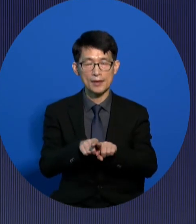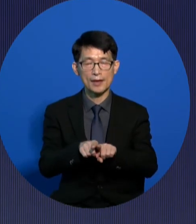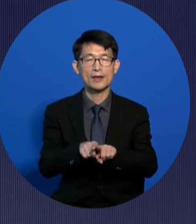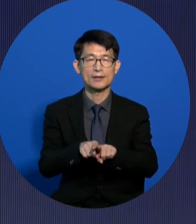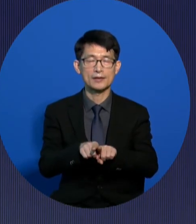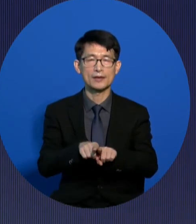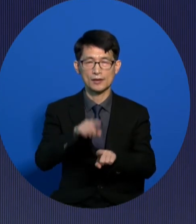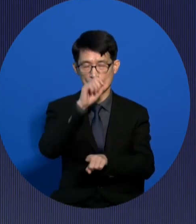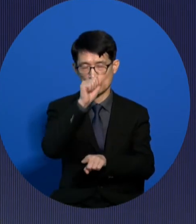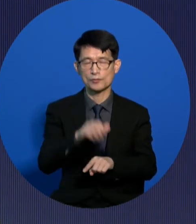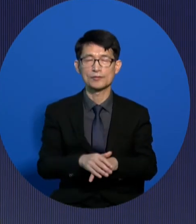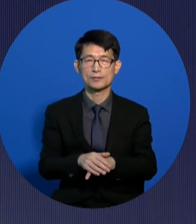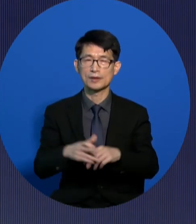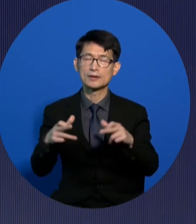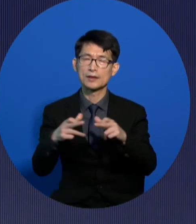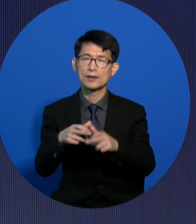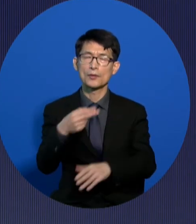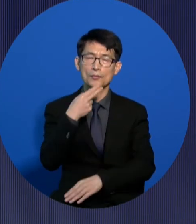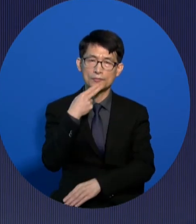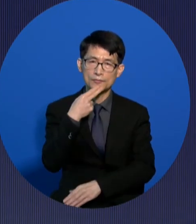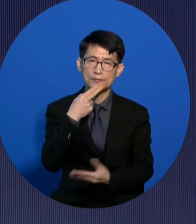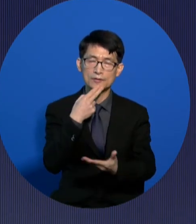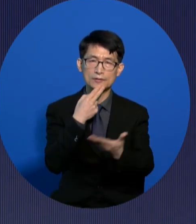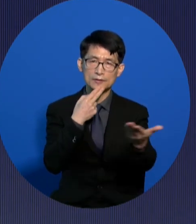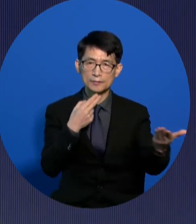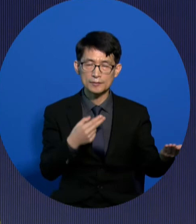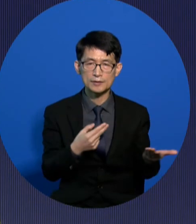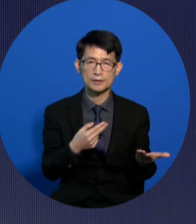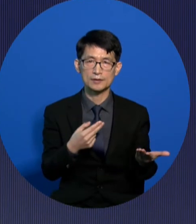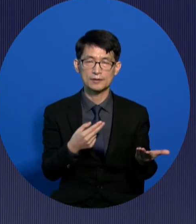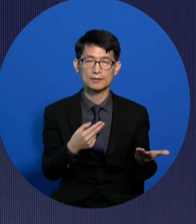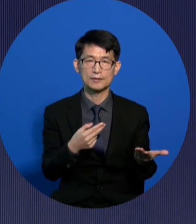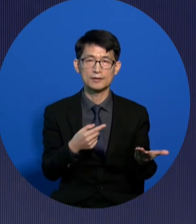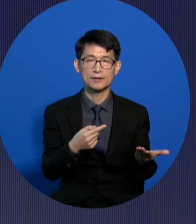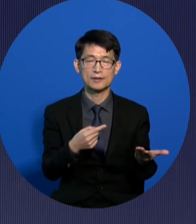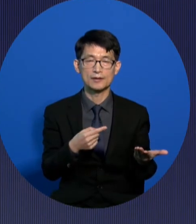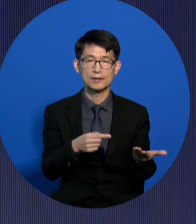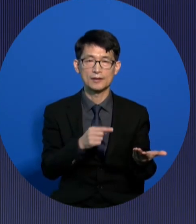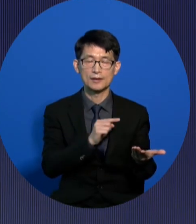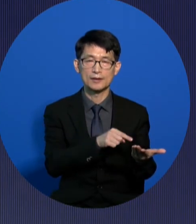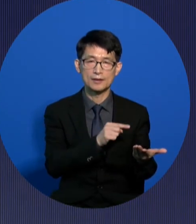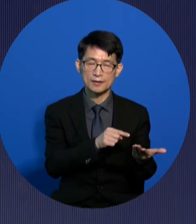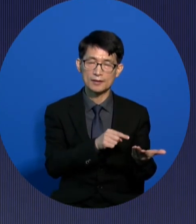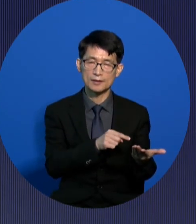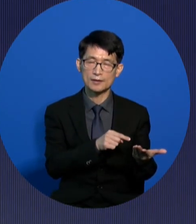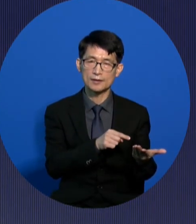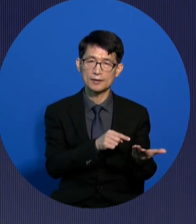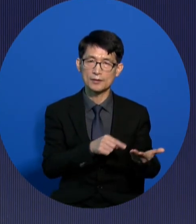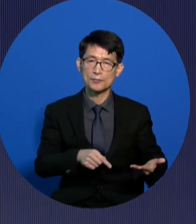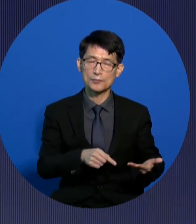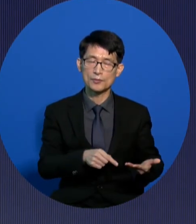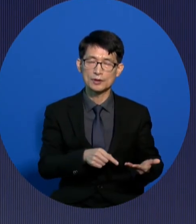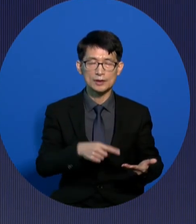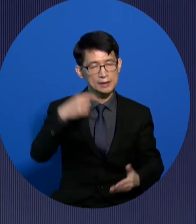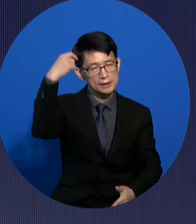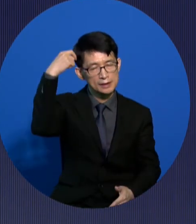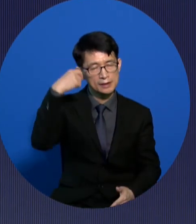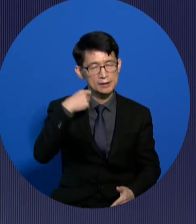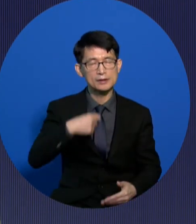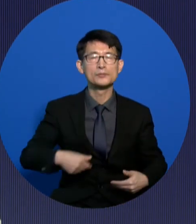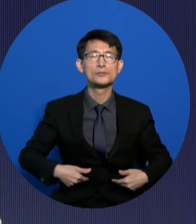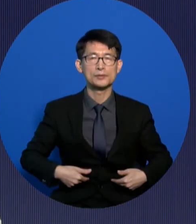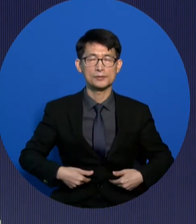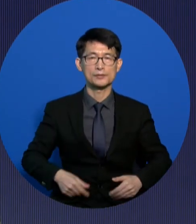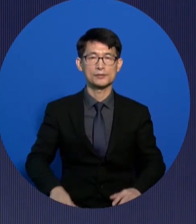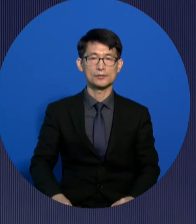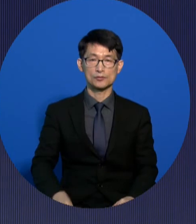비장애인들 또는 돈을 가진 자들이 노리는 수예요. 근데 이거를 우리 스스로가 망각하고